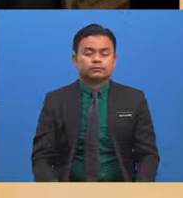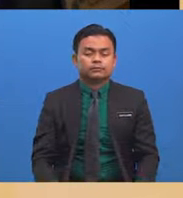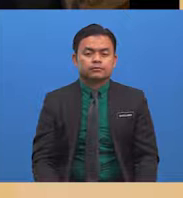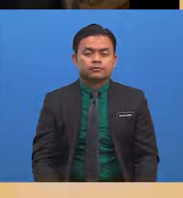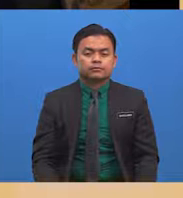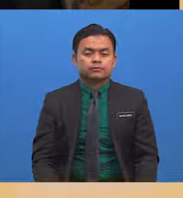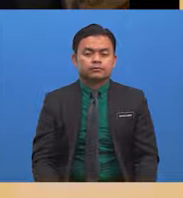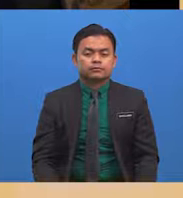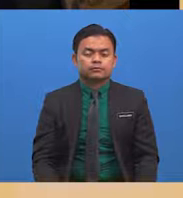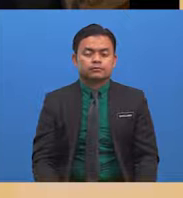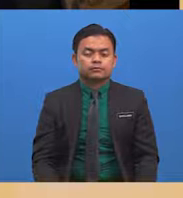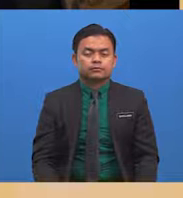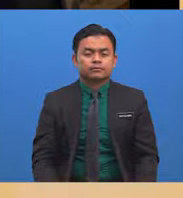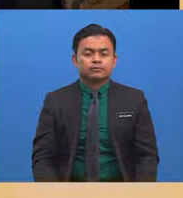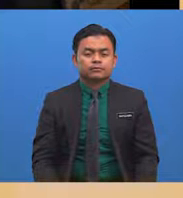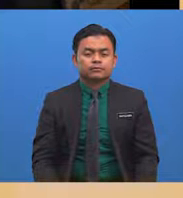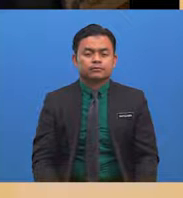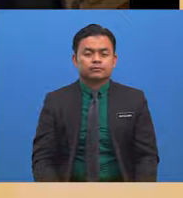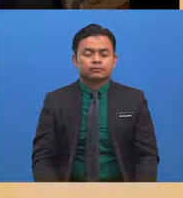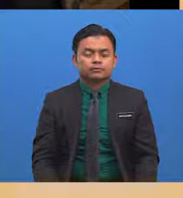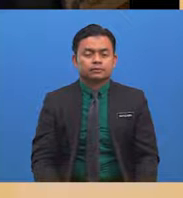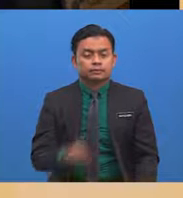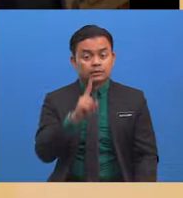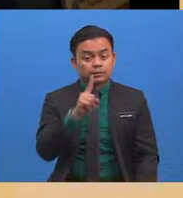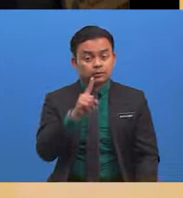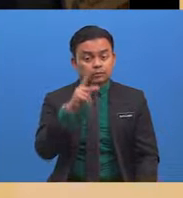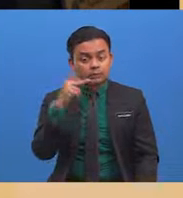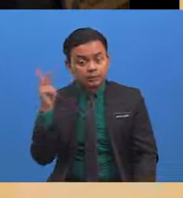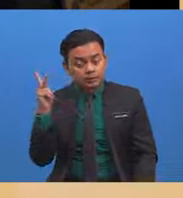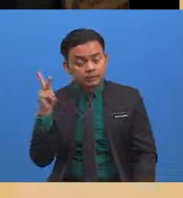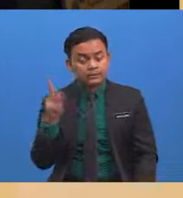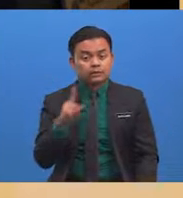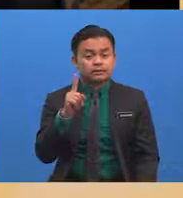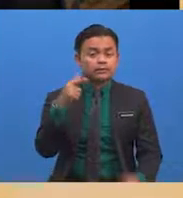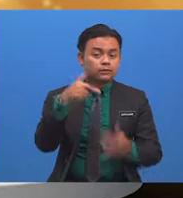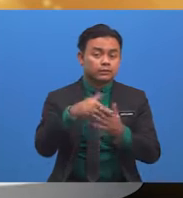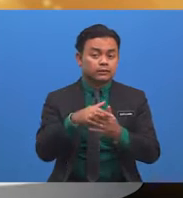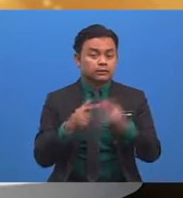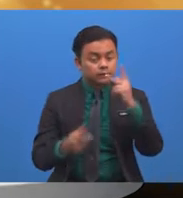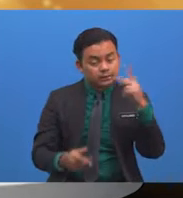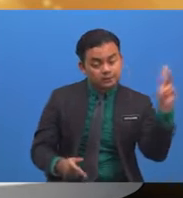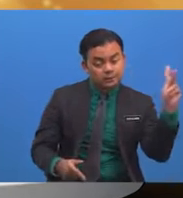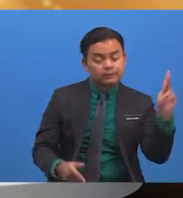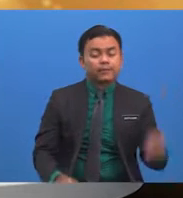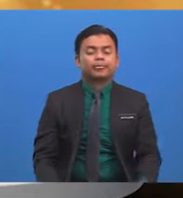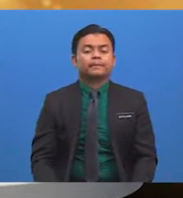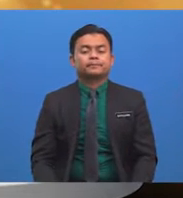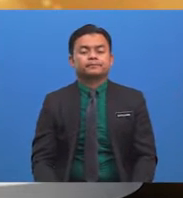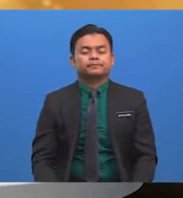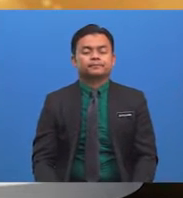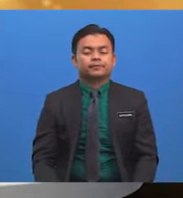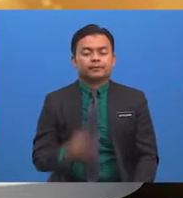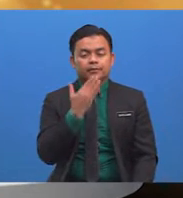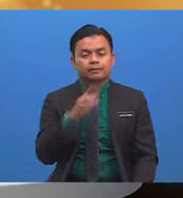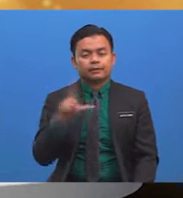sesebelah menghala ke sebelah kanan dan satu lagi menghala ke sebelah kiri. Baiklah murid-murid,